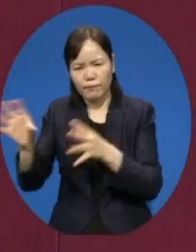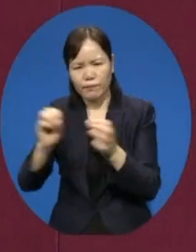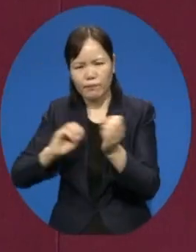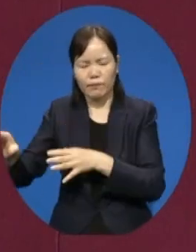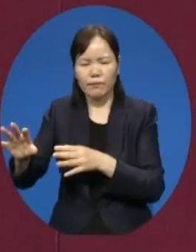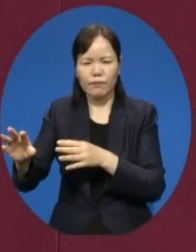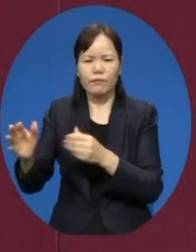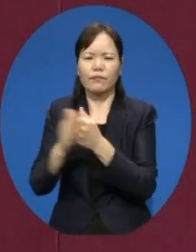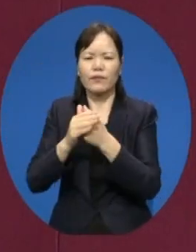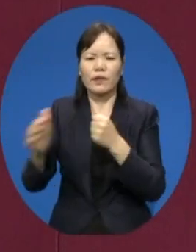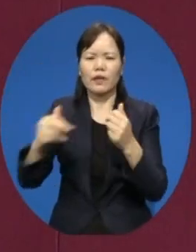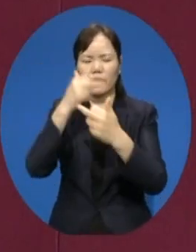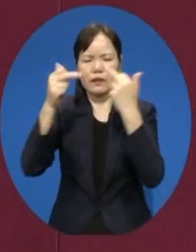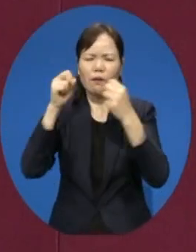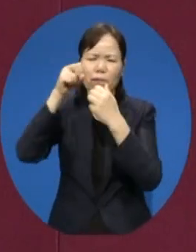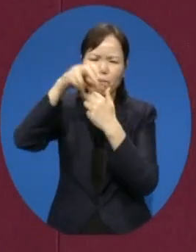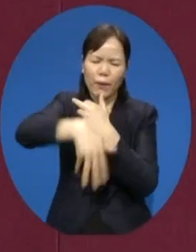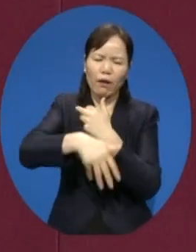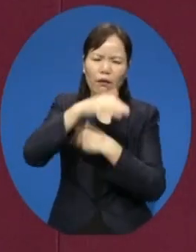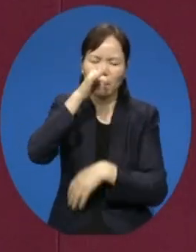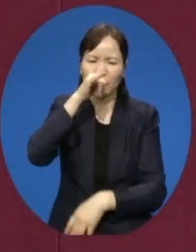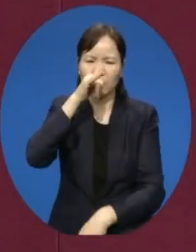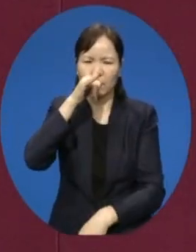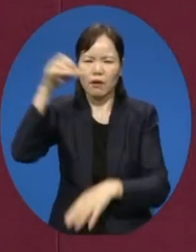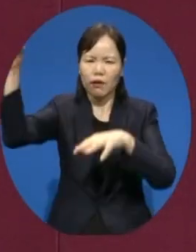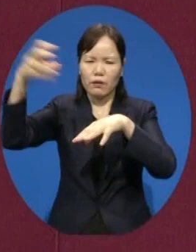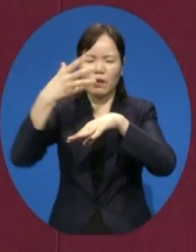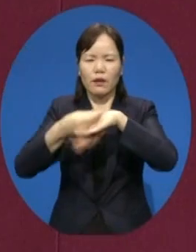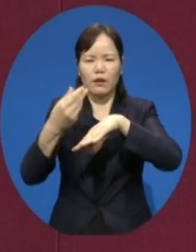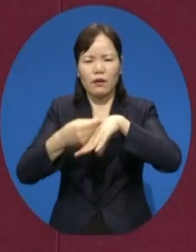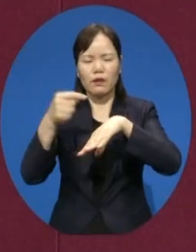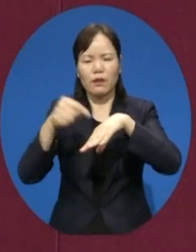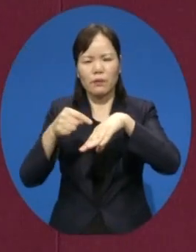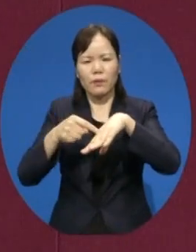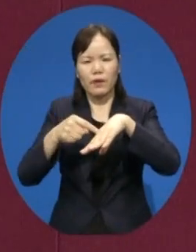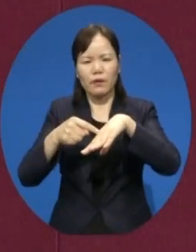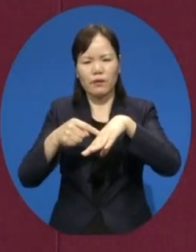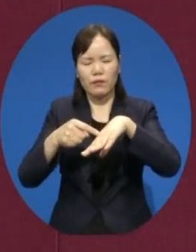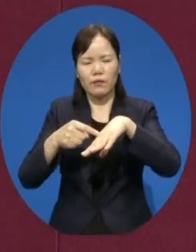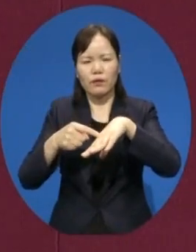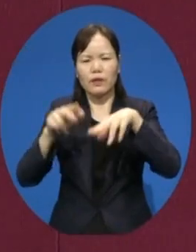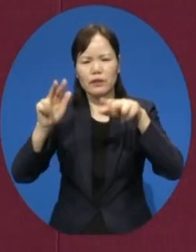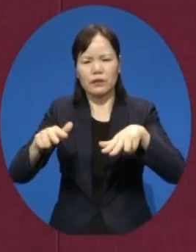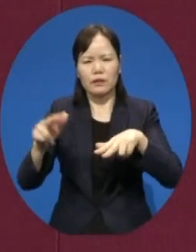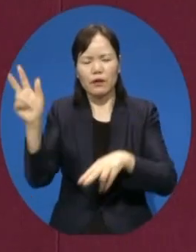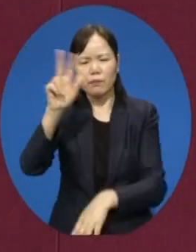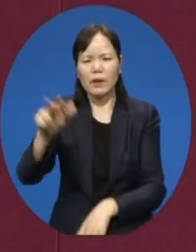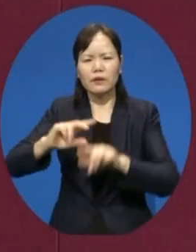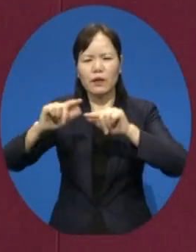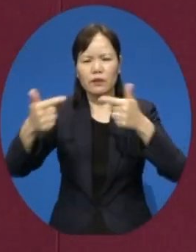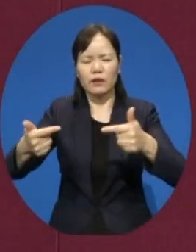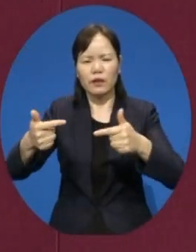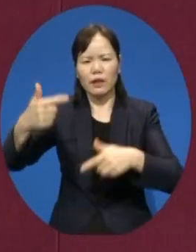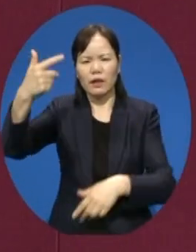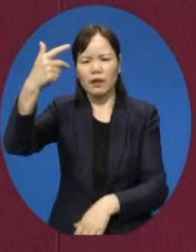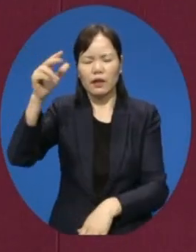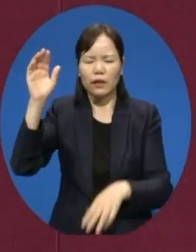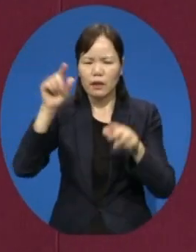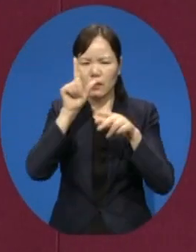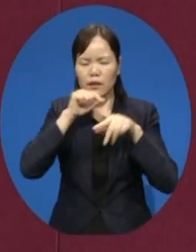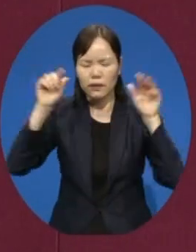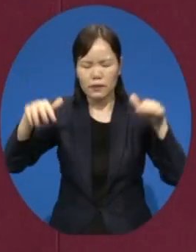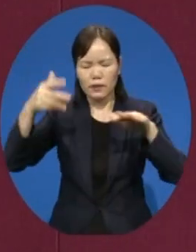산사태가 났습니다. 태양광 패널 지금 발전은커녕 새똥바지 구실 역할을 하고 있습니다.